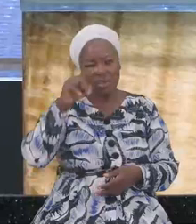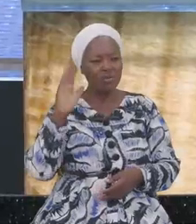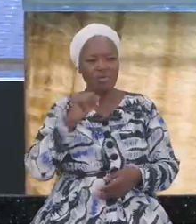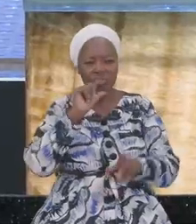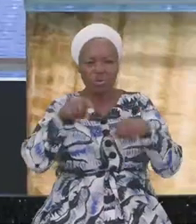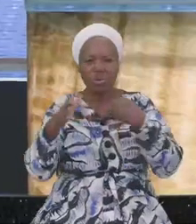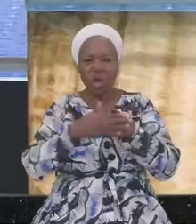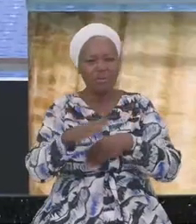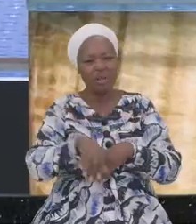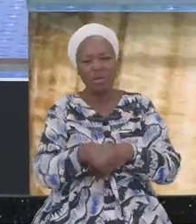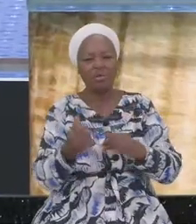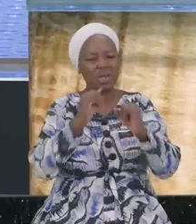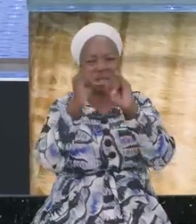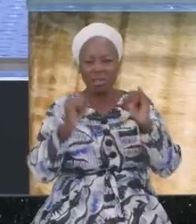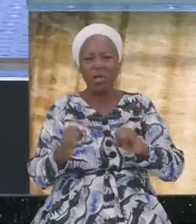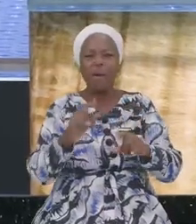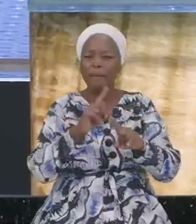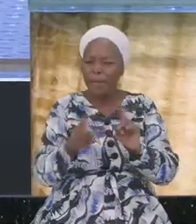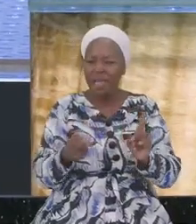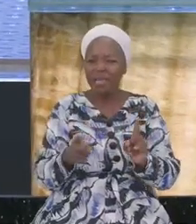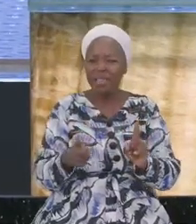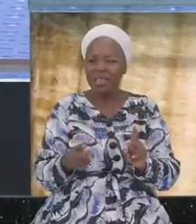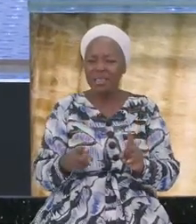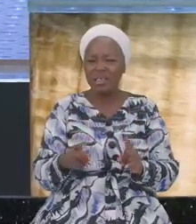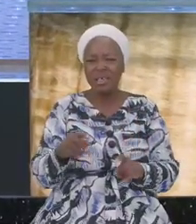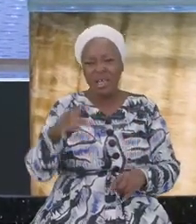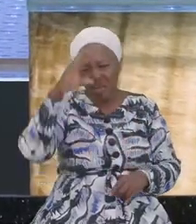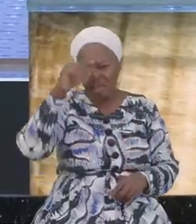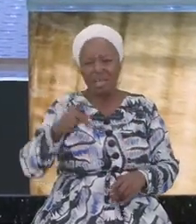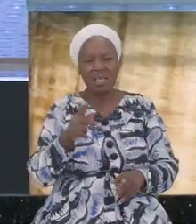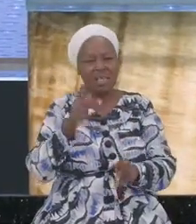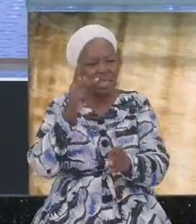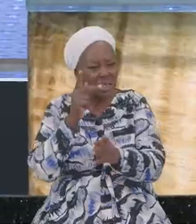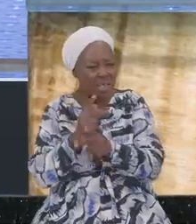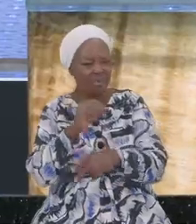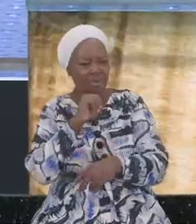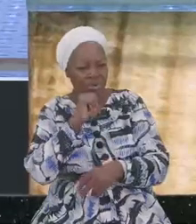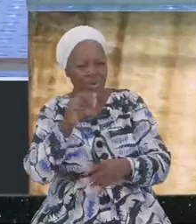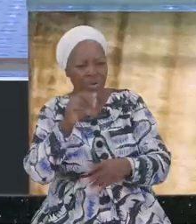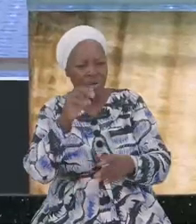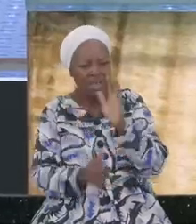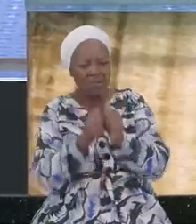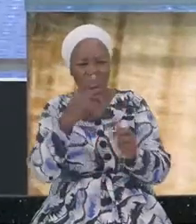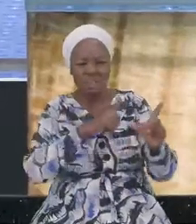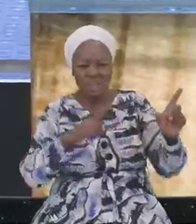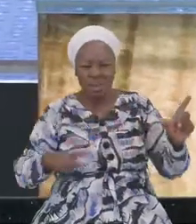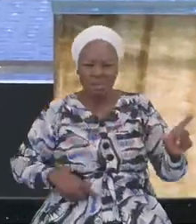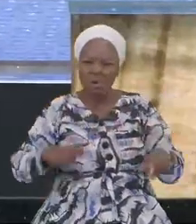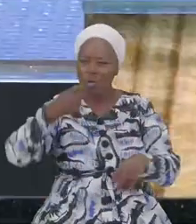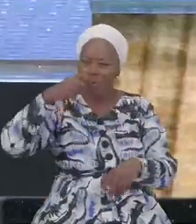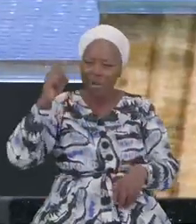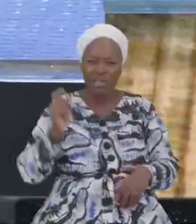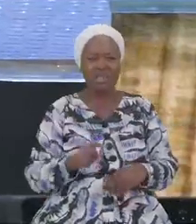dieux. Mais Salomon n'observa point les ordres